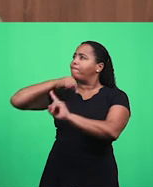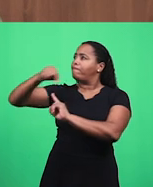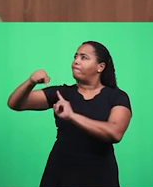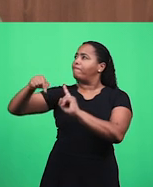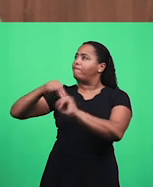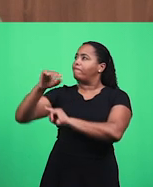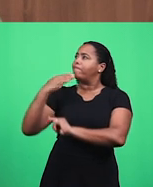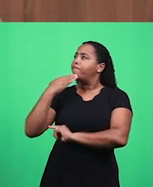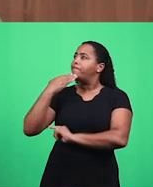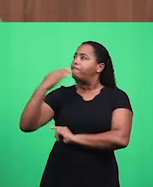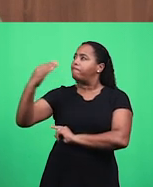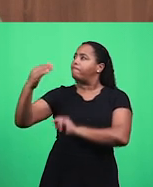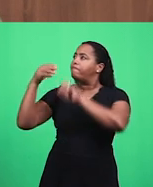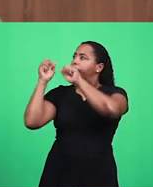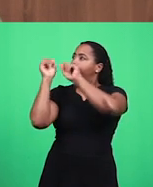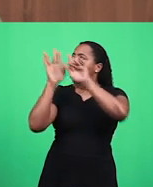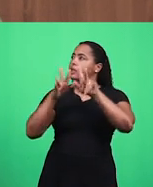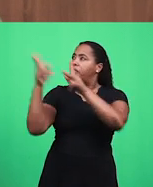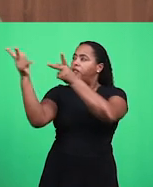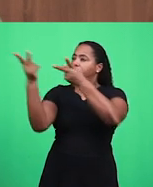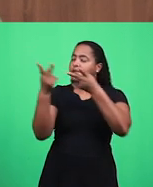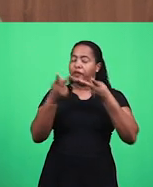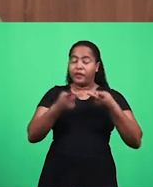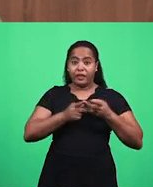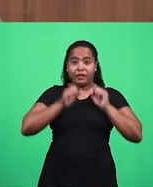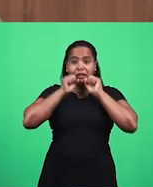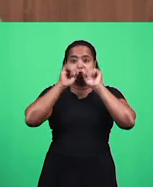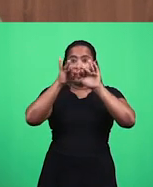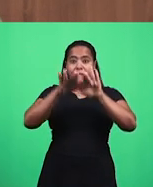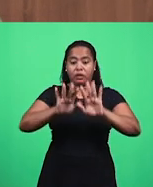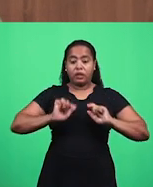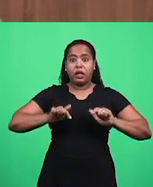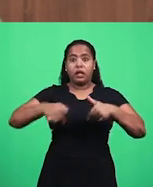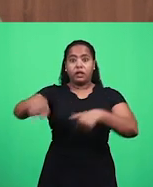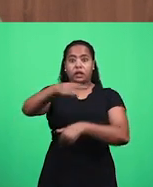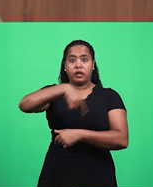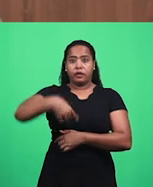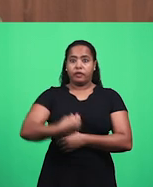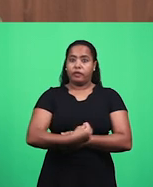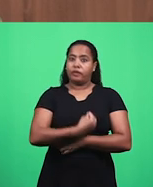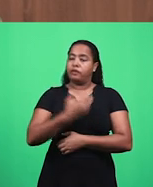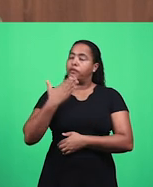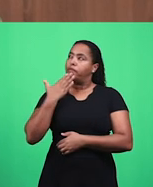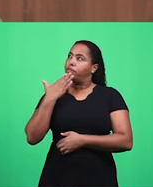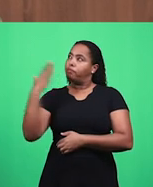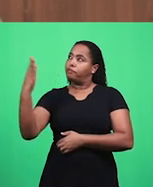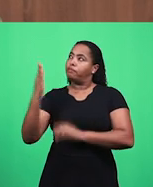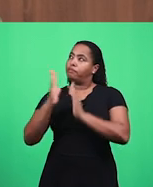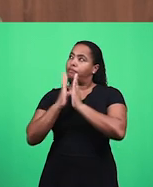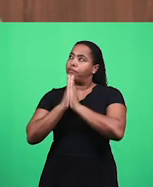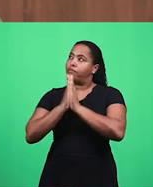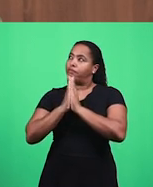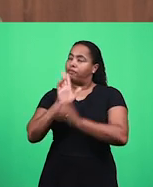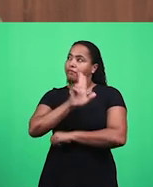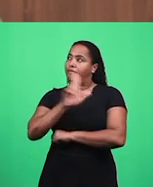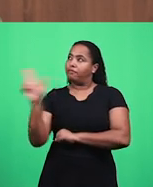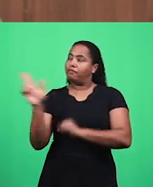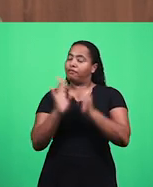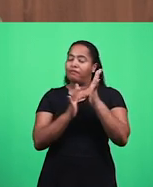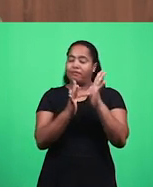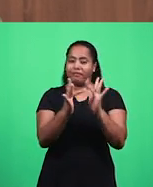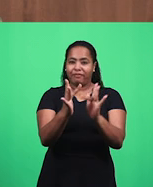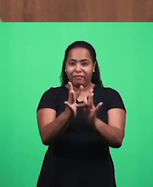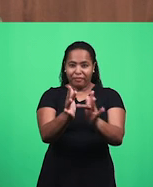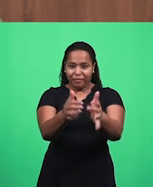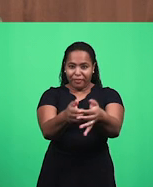трижды святого. Мы просим Тебя о Твоем благословении, посети, благослови, действуй среди нас. Мы молимся к Тебе об этом во